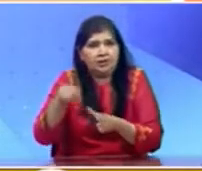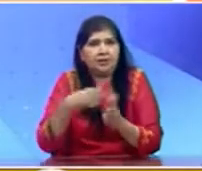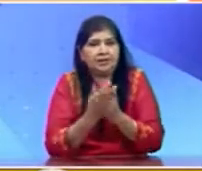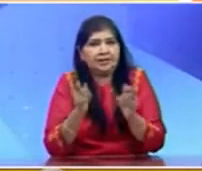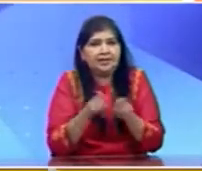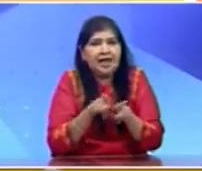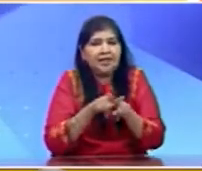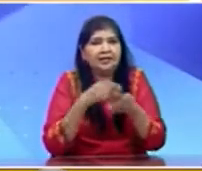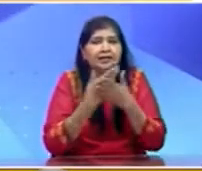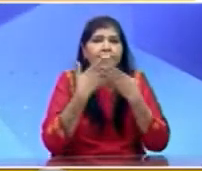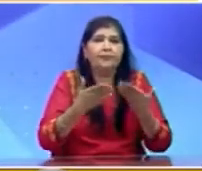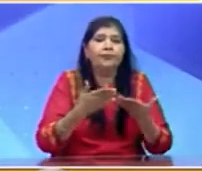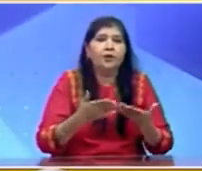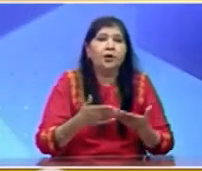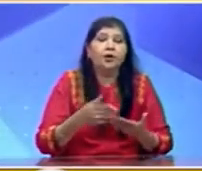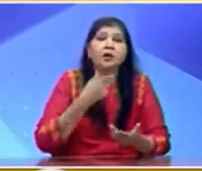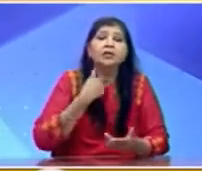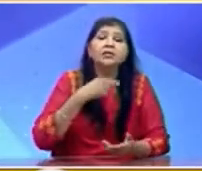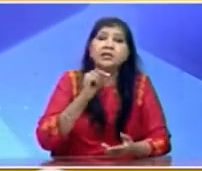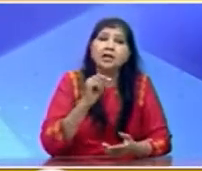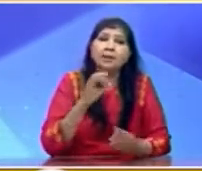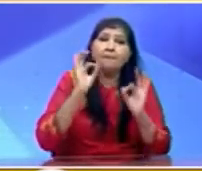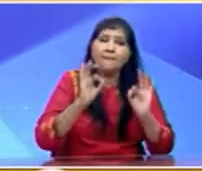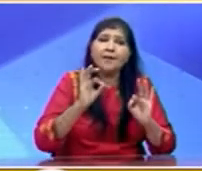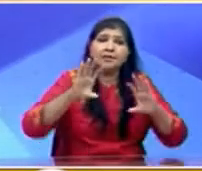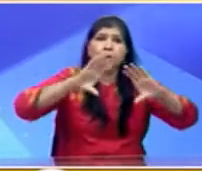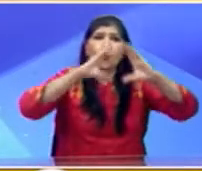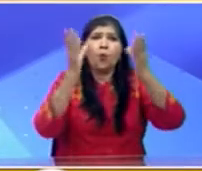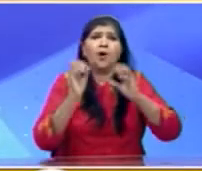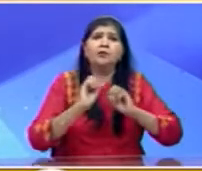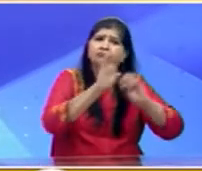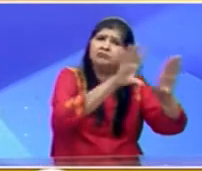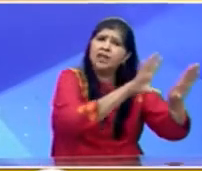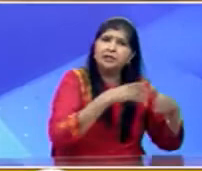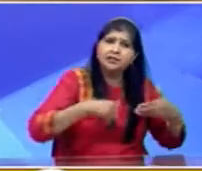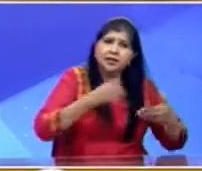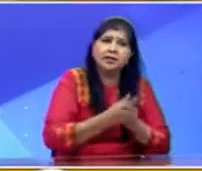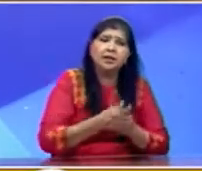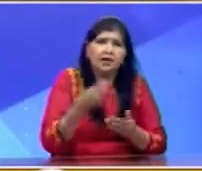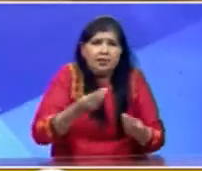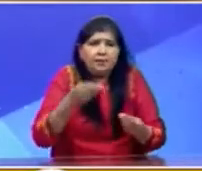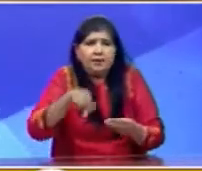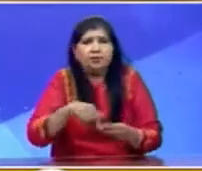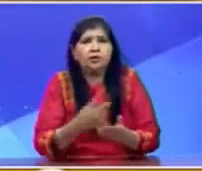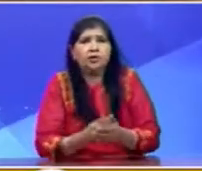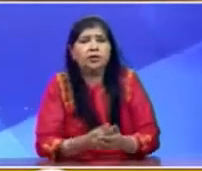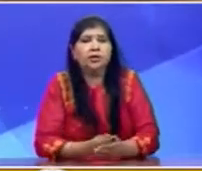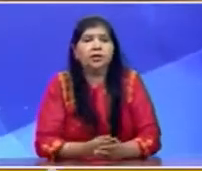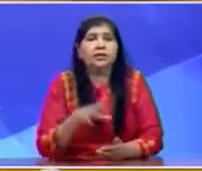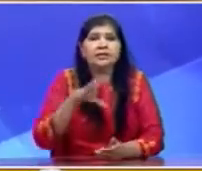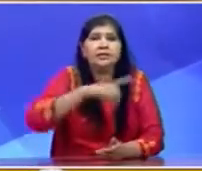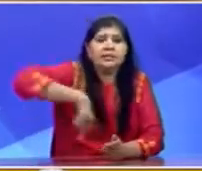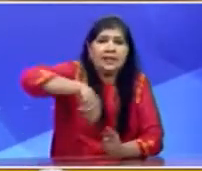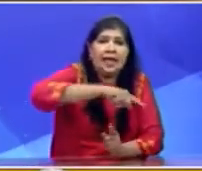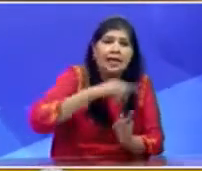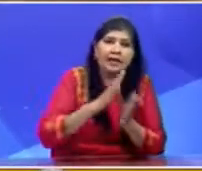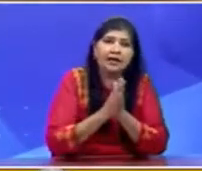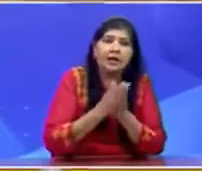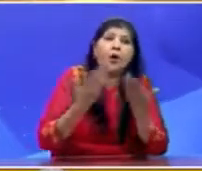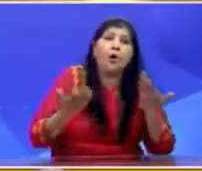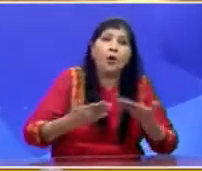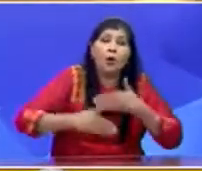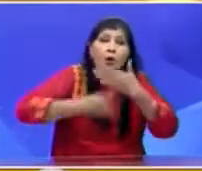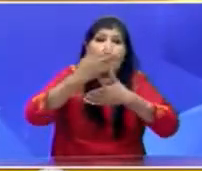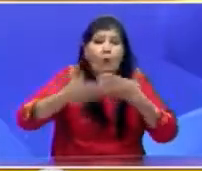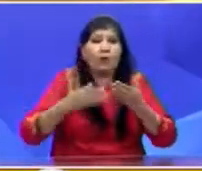और हमारे शहद की मिठास दुनिया तक पहुंचने लगी। अभी इस क्षेत्र में और भी